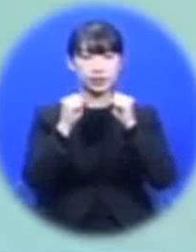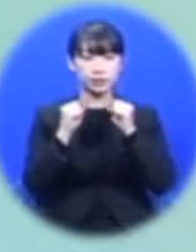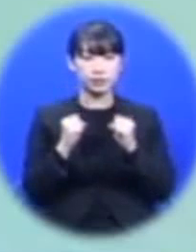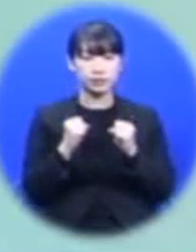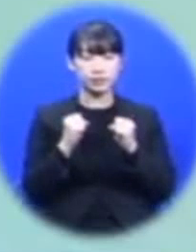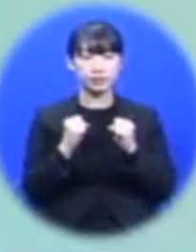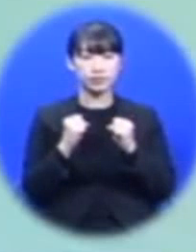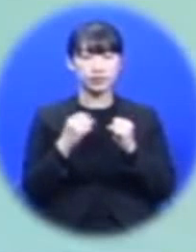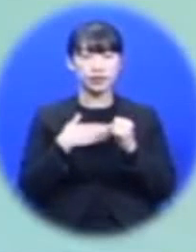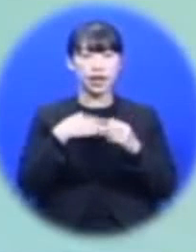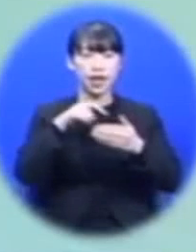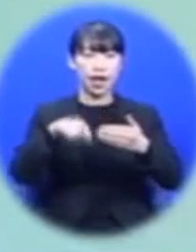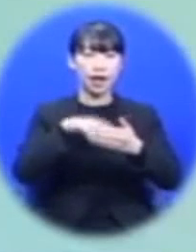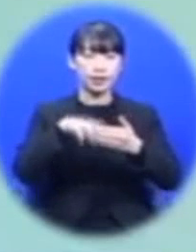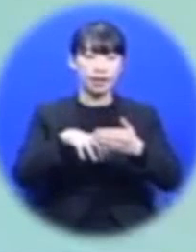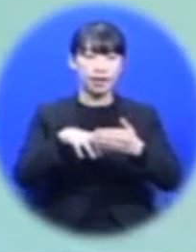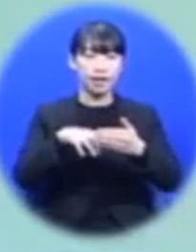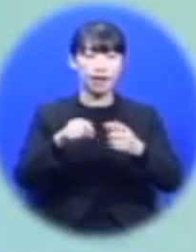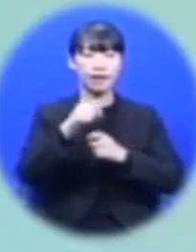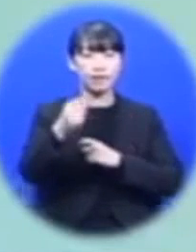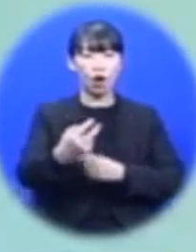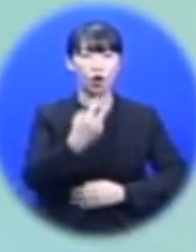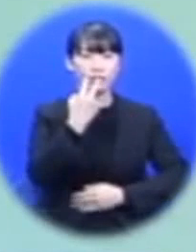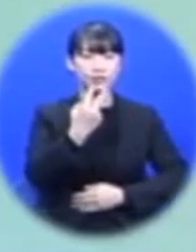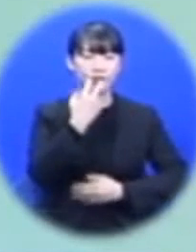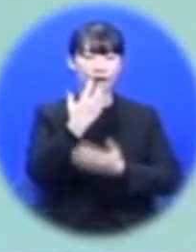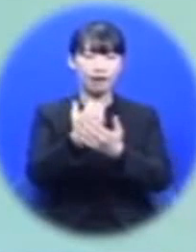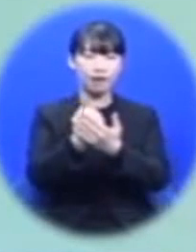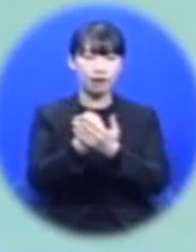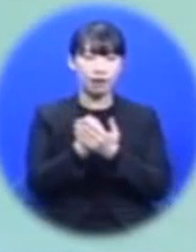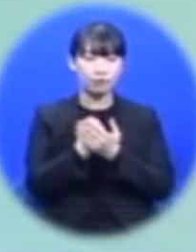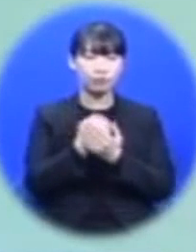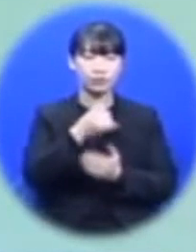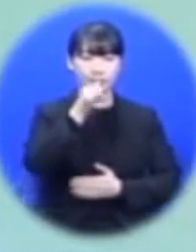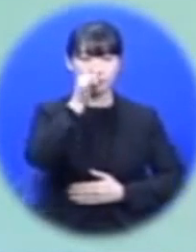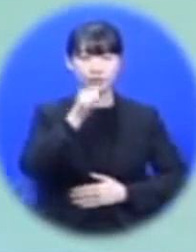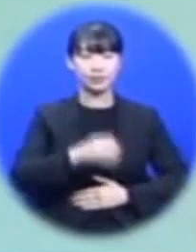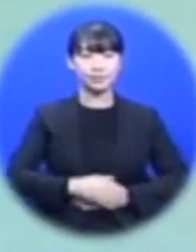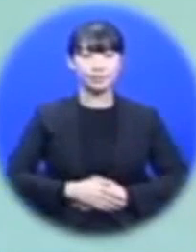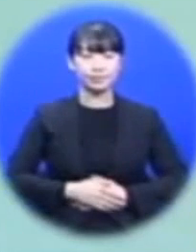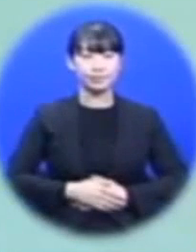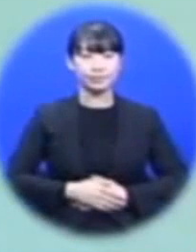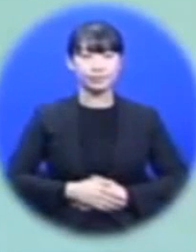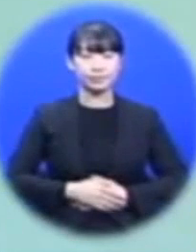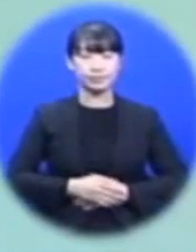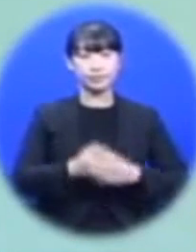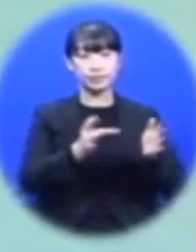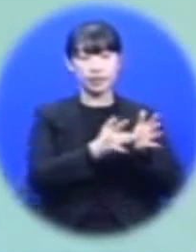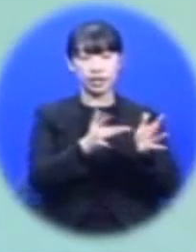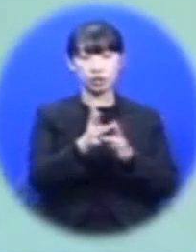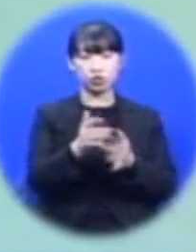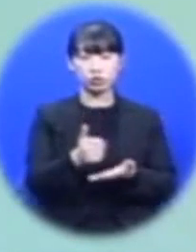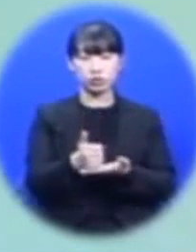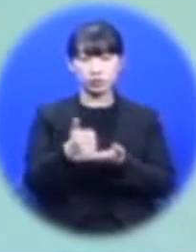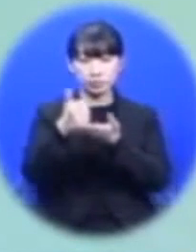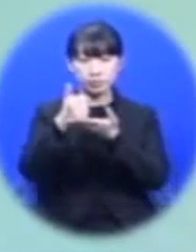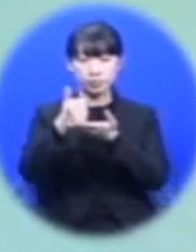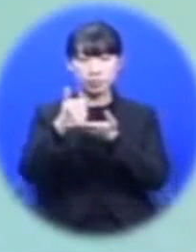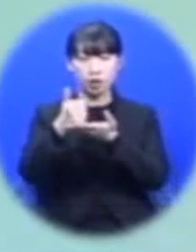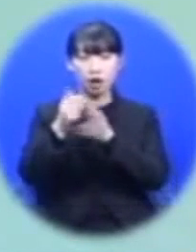내 안에 영생이 있는 거죠 영원한 생명이 내 안에 있는 거지 예수님과 이렇게 살아 있는 관계 속에